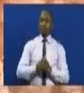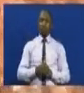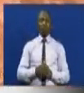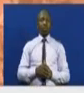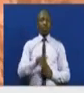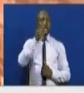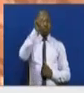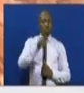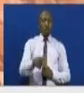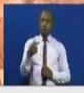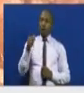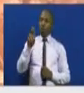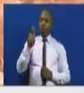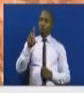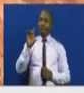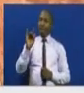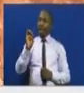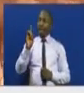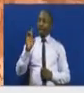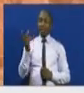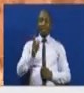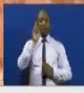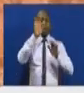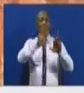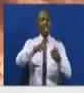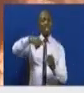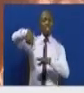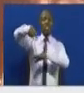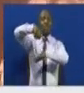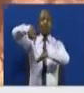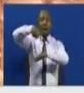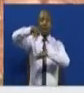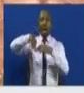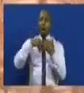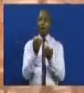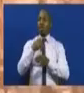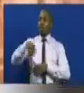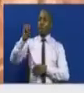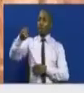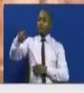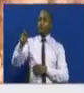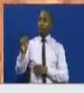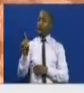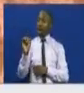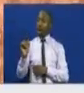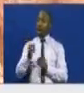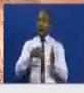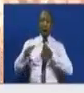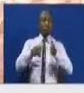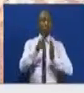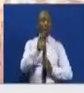Tulieni sasa wao wako kisiwani kwa sababu hawawezi kwenda Mpanda. Mto ule wa